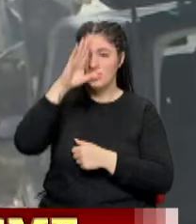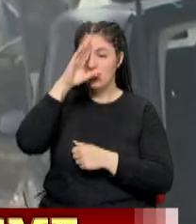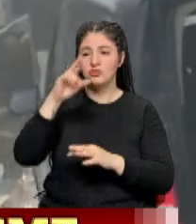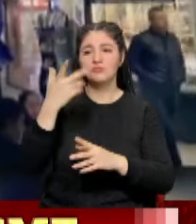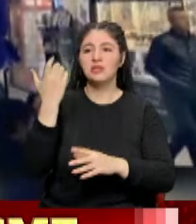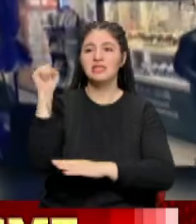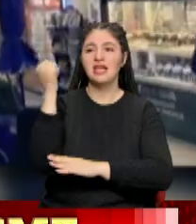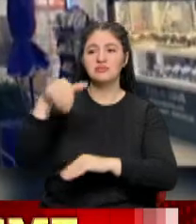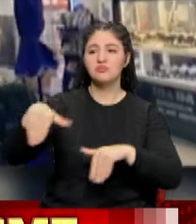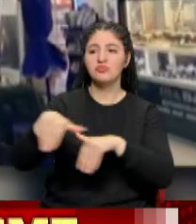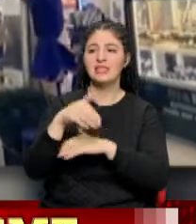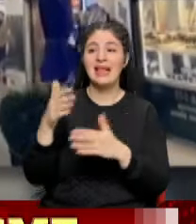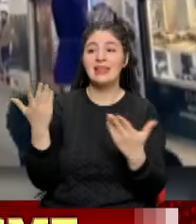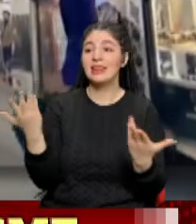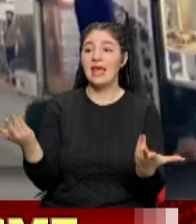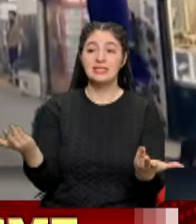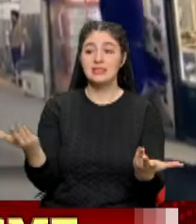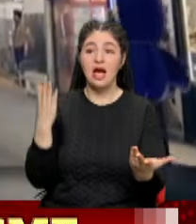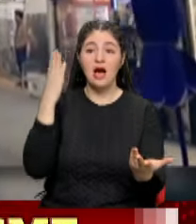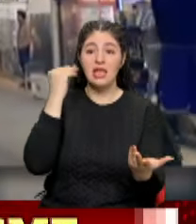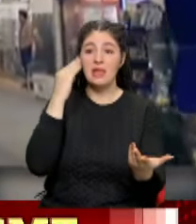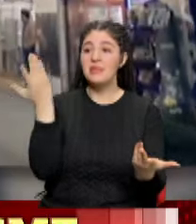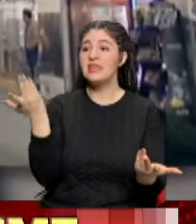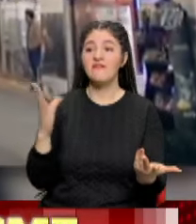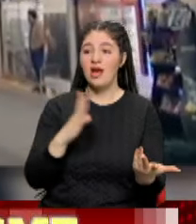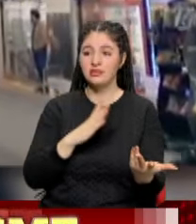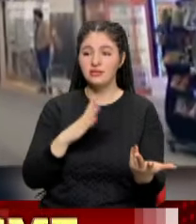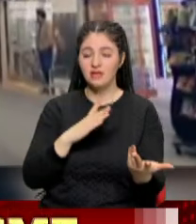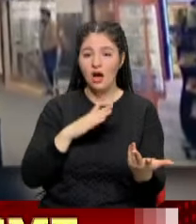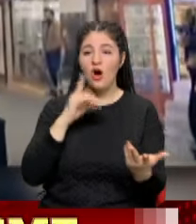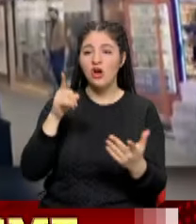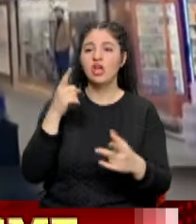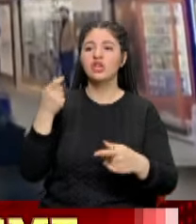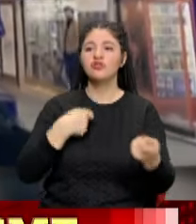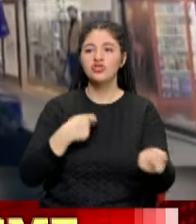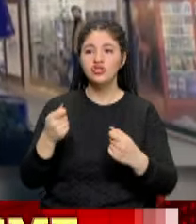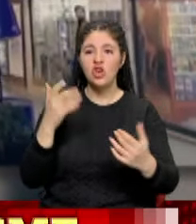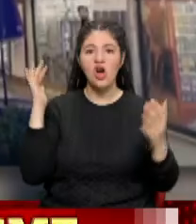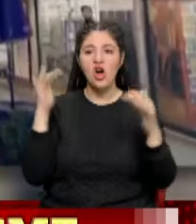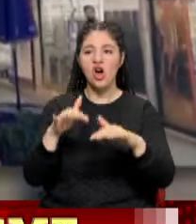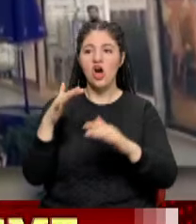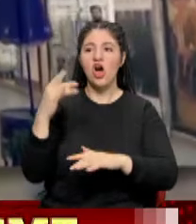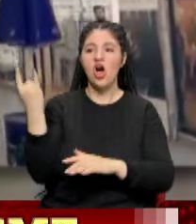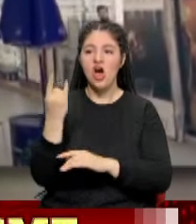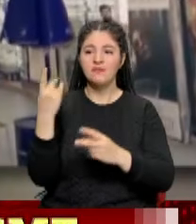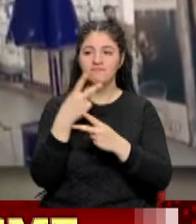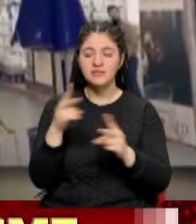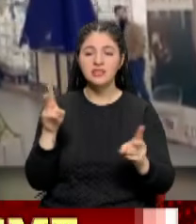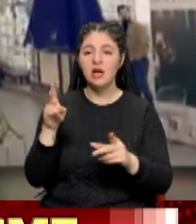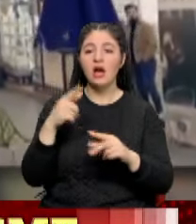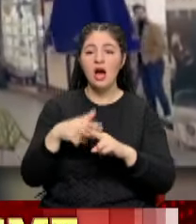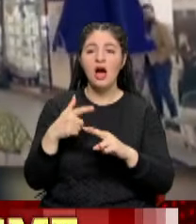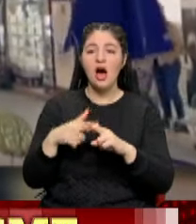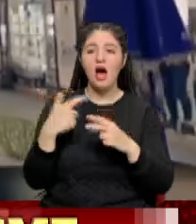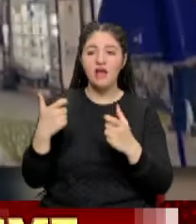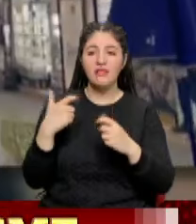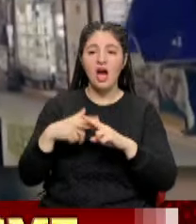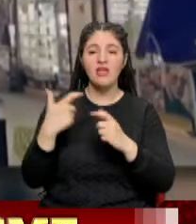için İstiklal Caddesi neyse, ne anlama geliyorsa, oradaki işleklik neyse, Hatay Antakya için de